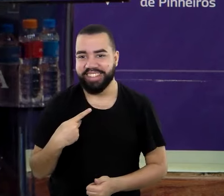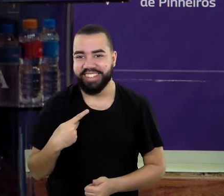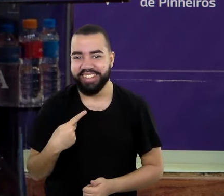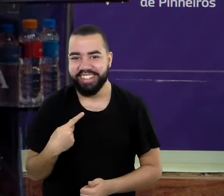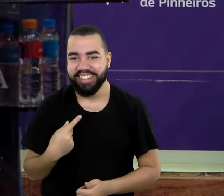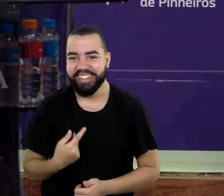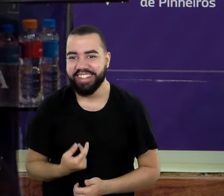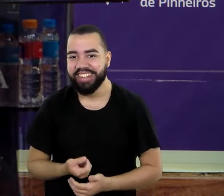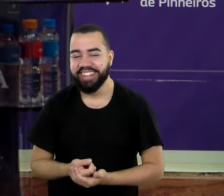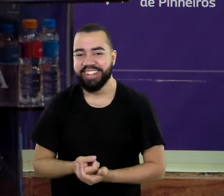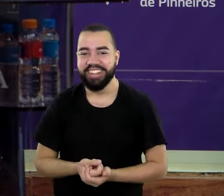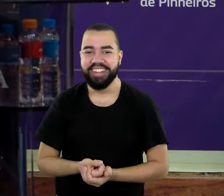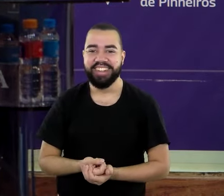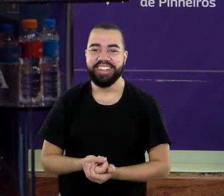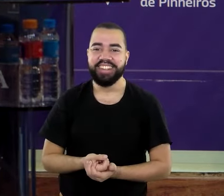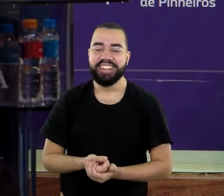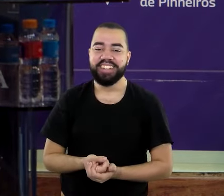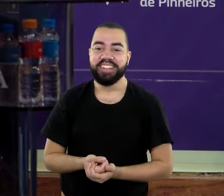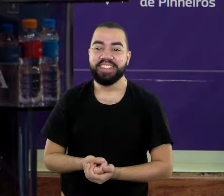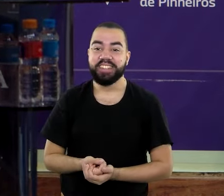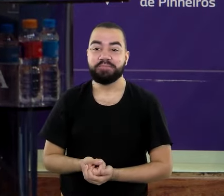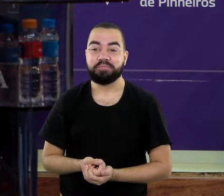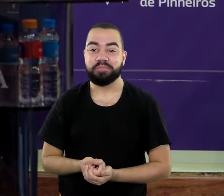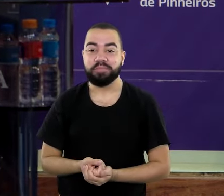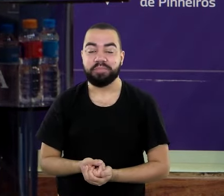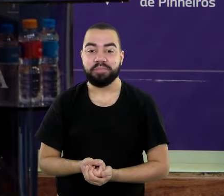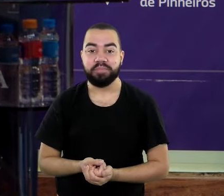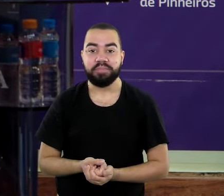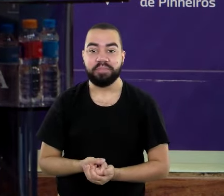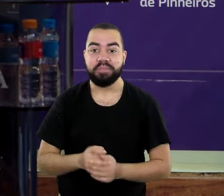그런 생각하는 순간에 갑자기 자기 마음에